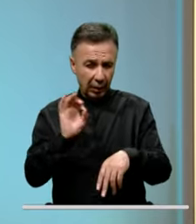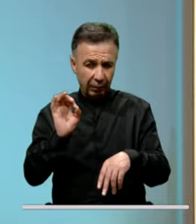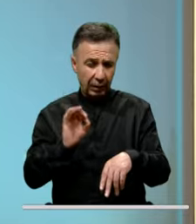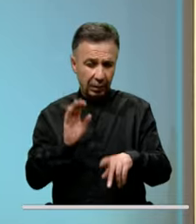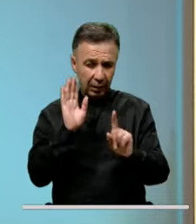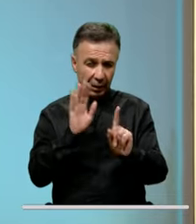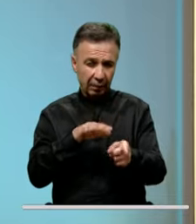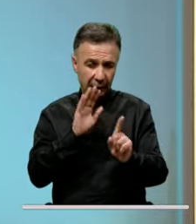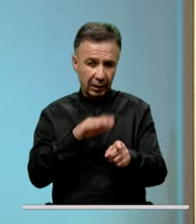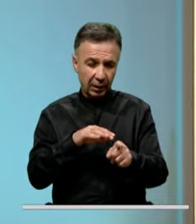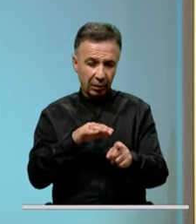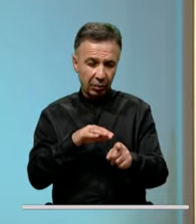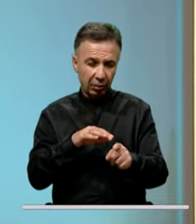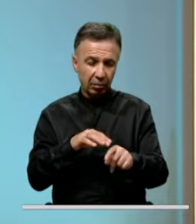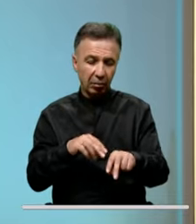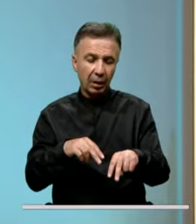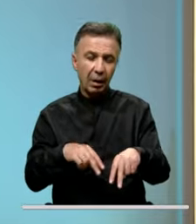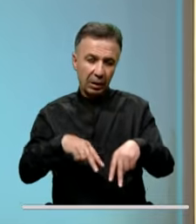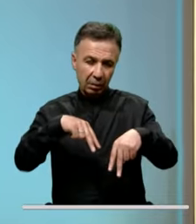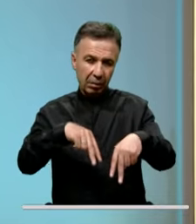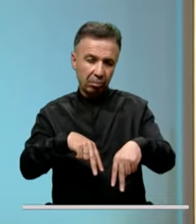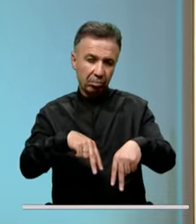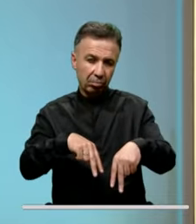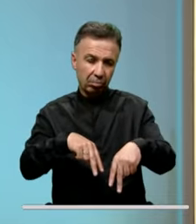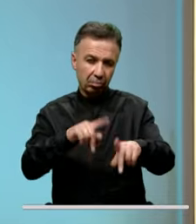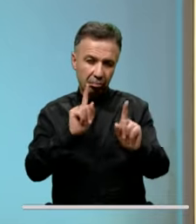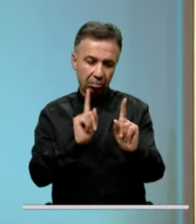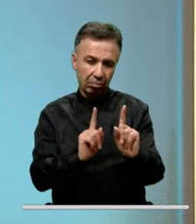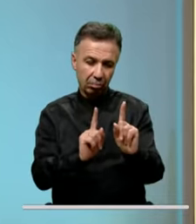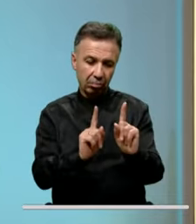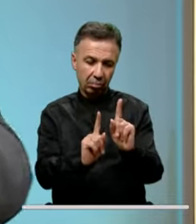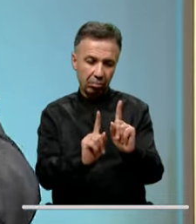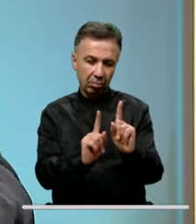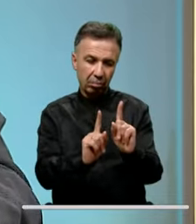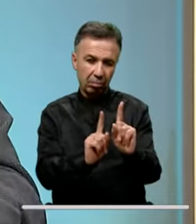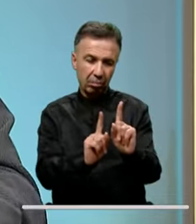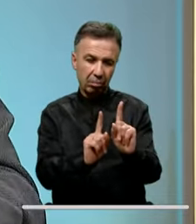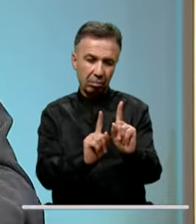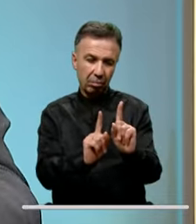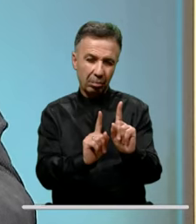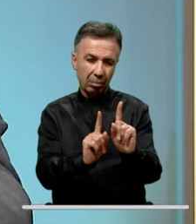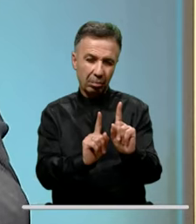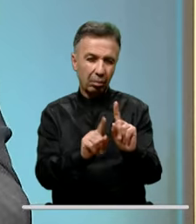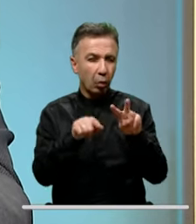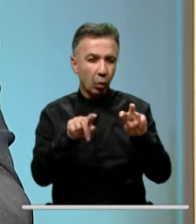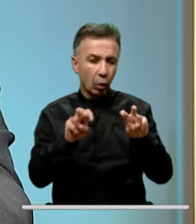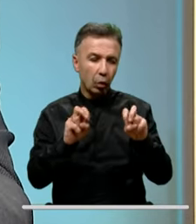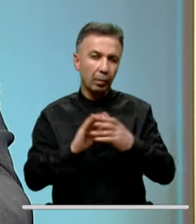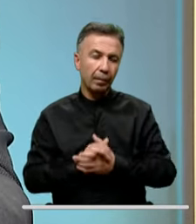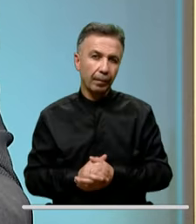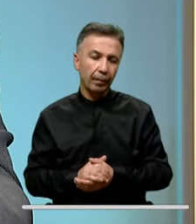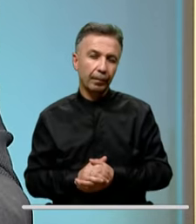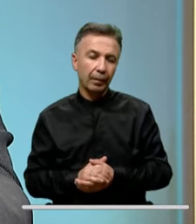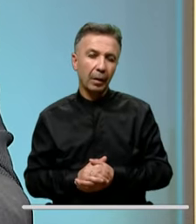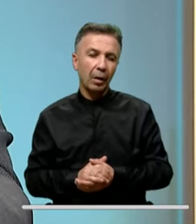cemaatle kılıyor ve onun arkasındadır. Sağ, kadın olsun erkek olsun. Sağ yanında, arkada. Bakın bu konu